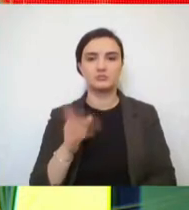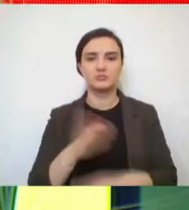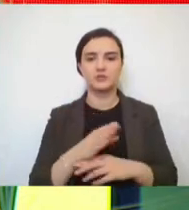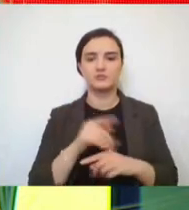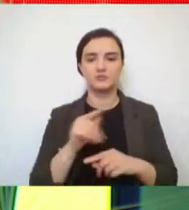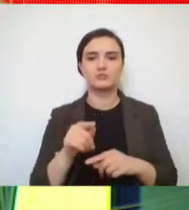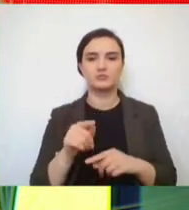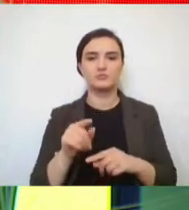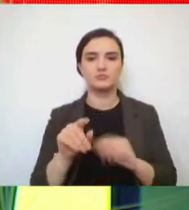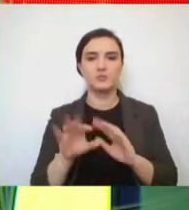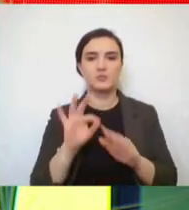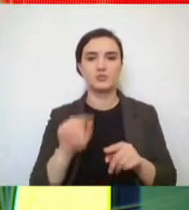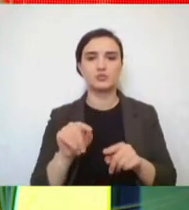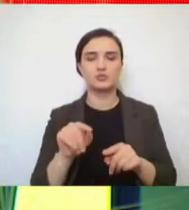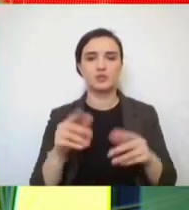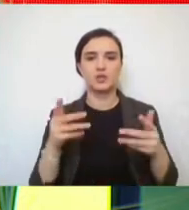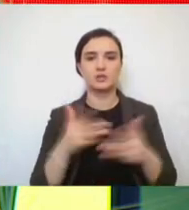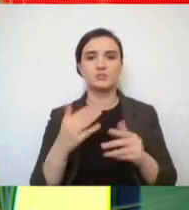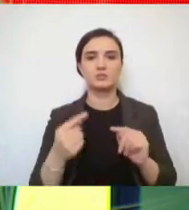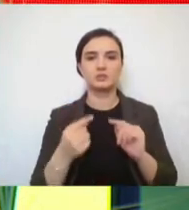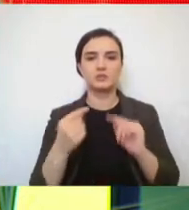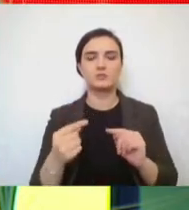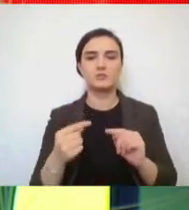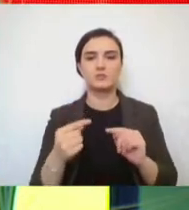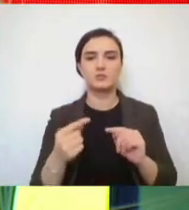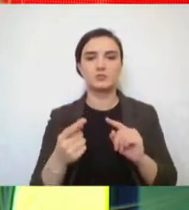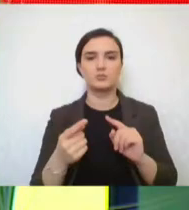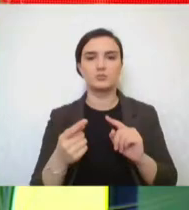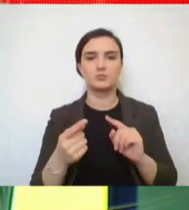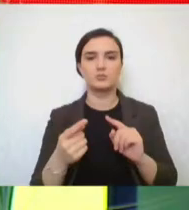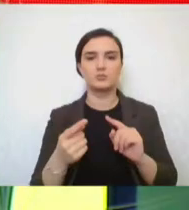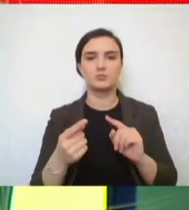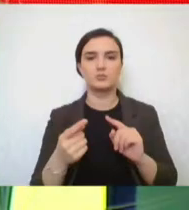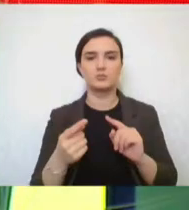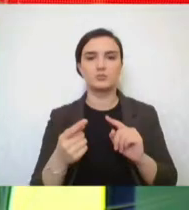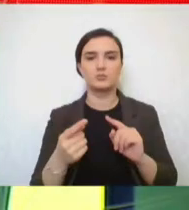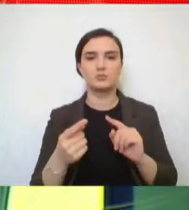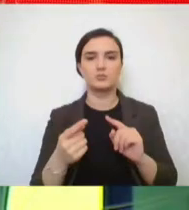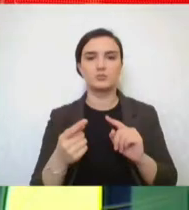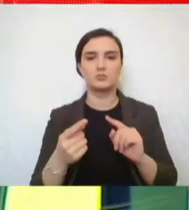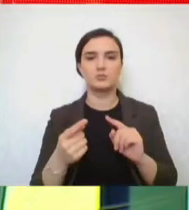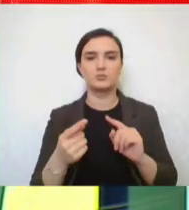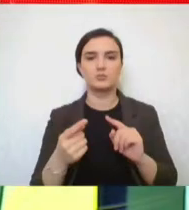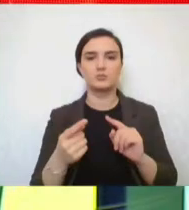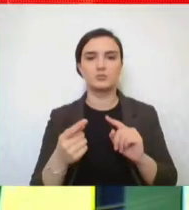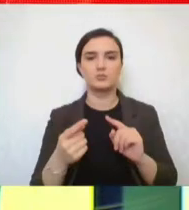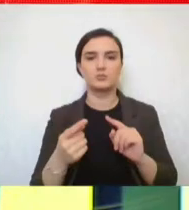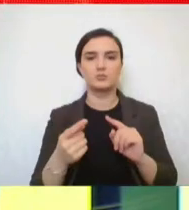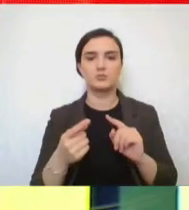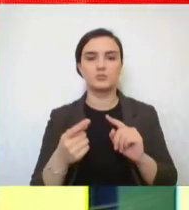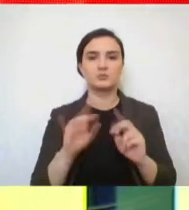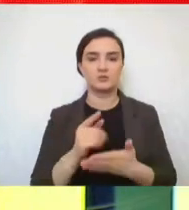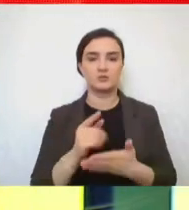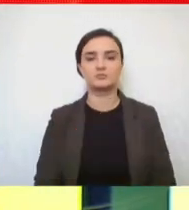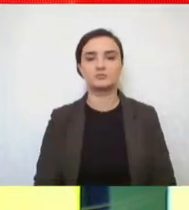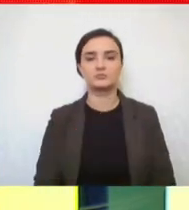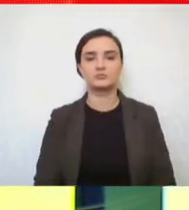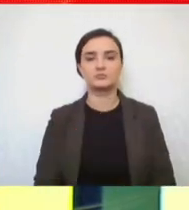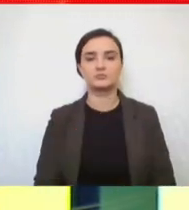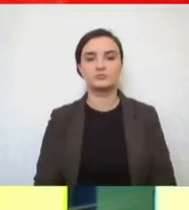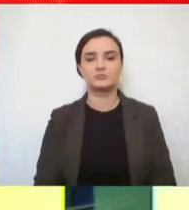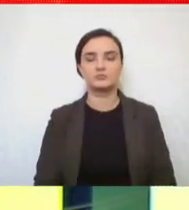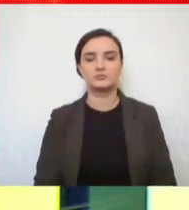ანთების საწინააღმდეგო ეფექტის მქონე ცხიმოვანი მჟავა. აგრეთვე მას აქვს უნარი შეაფერხოს თრომბის